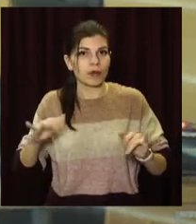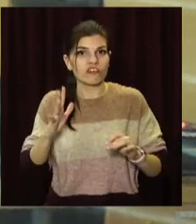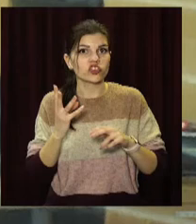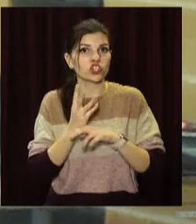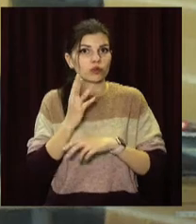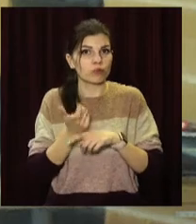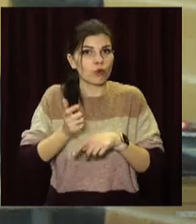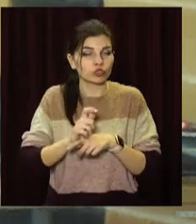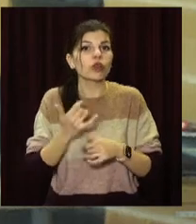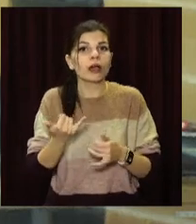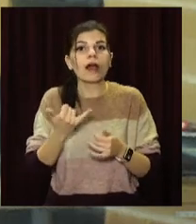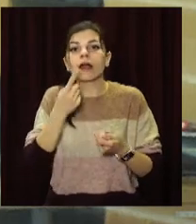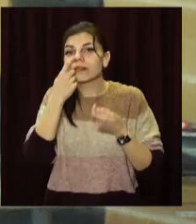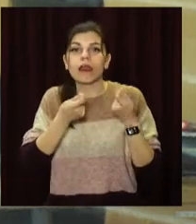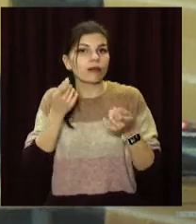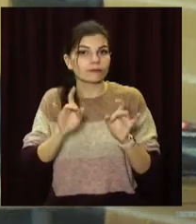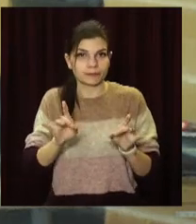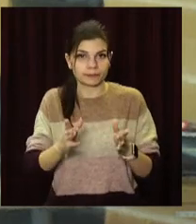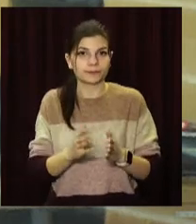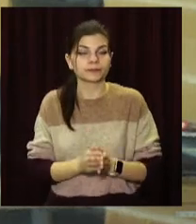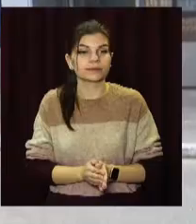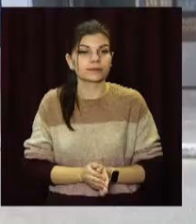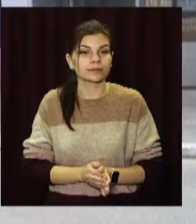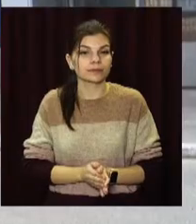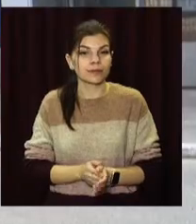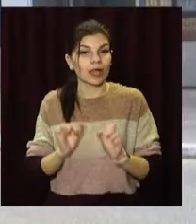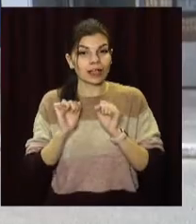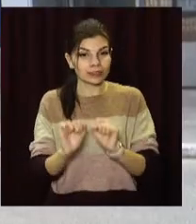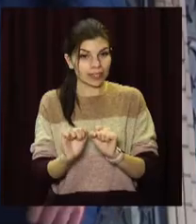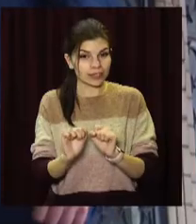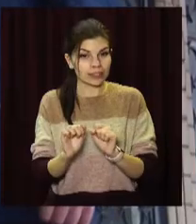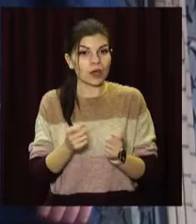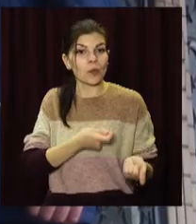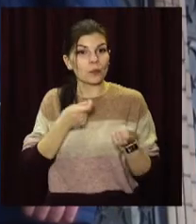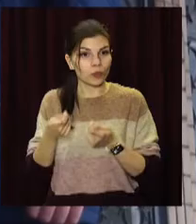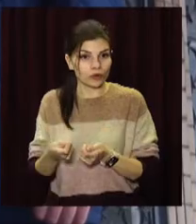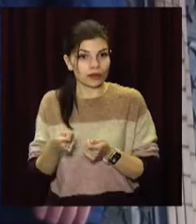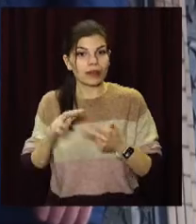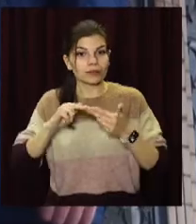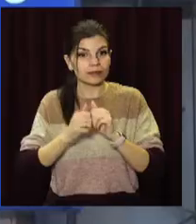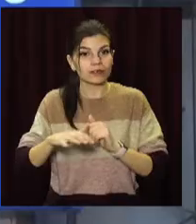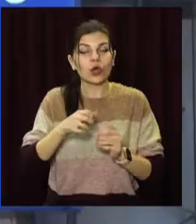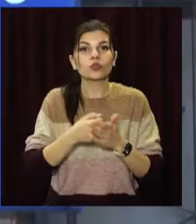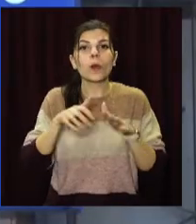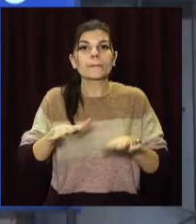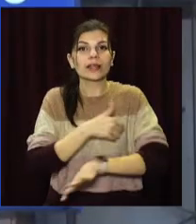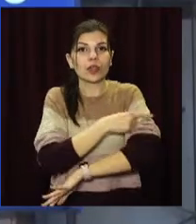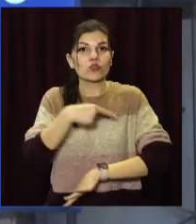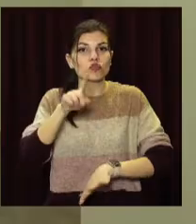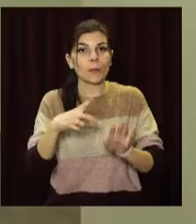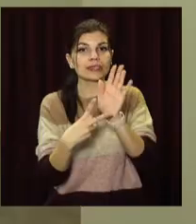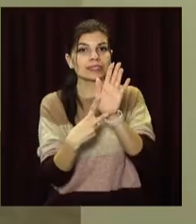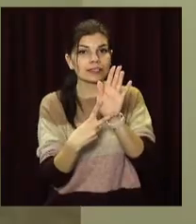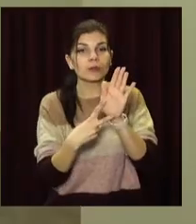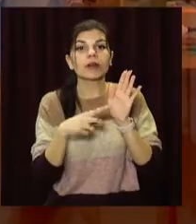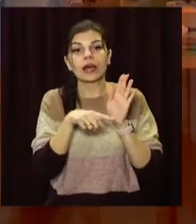втричі. Деталі в наступному сюжеті. Захисні засоби привезли керманичі Кам'янського до місцевої лікарні номер 7.